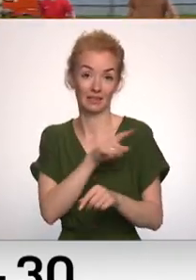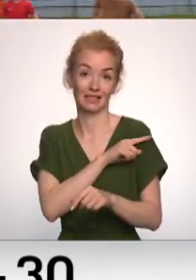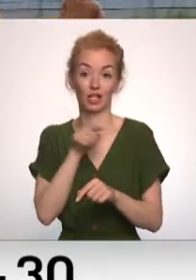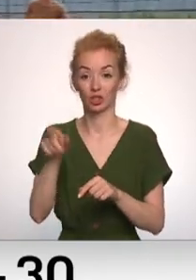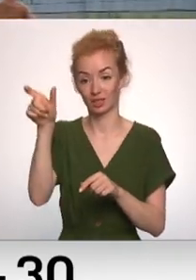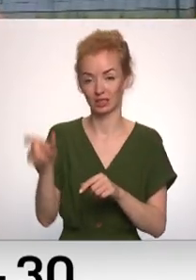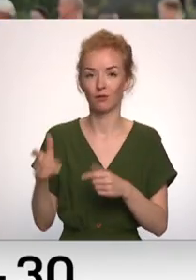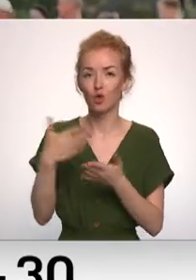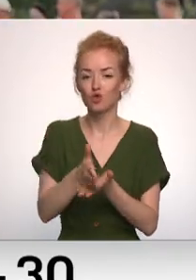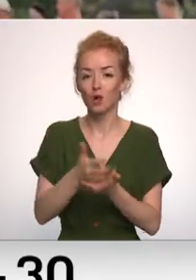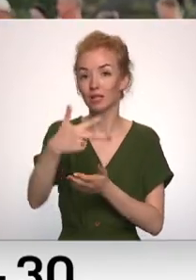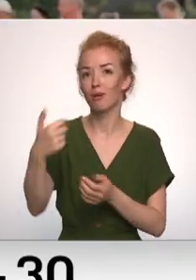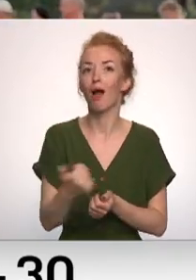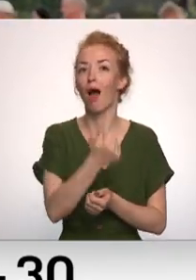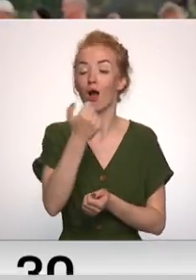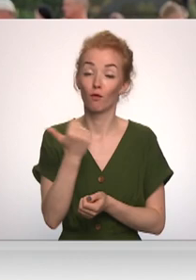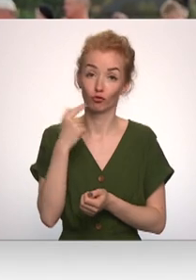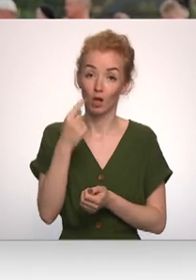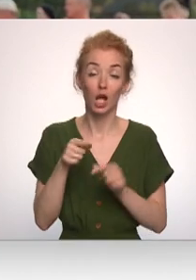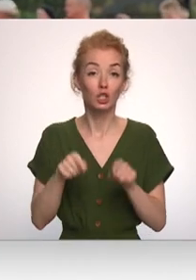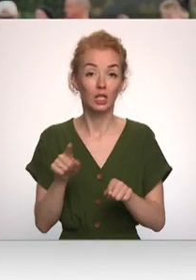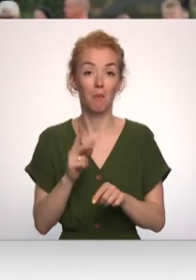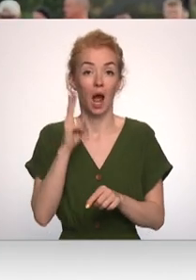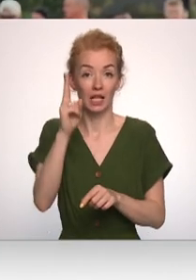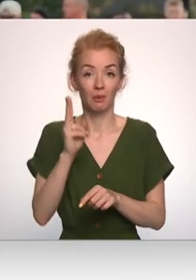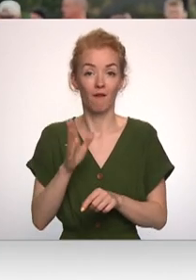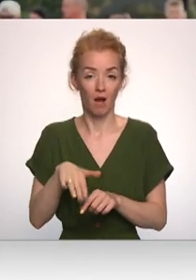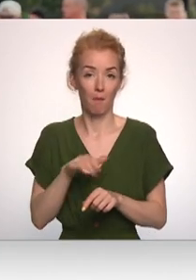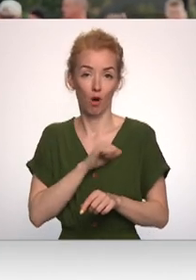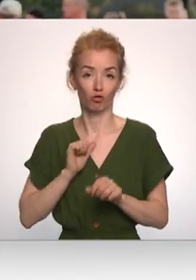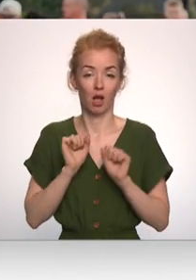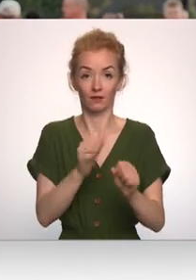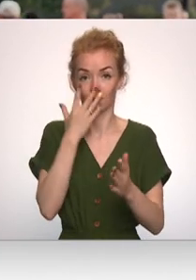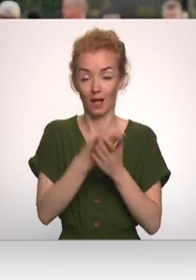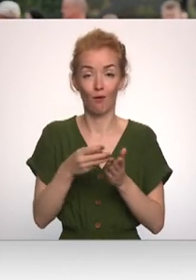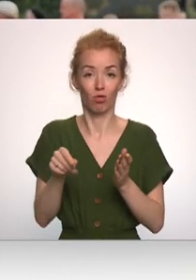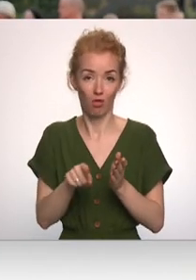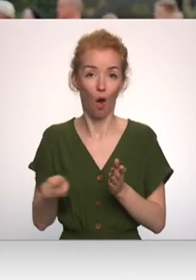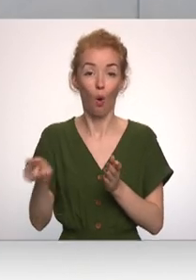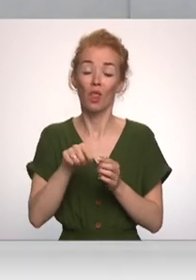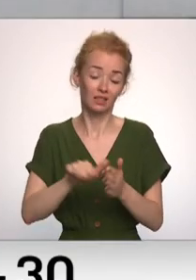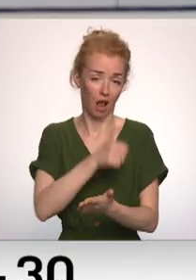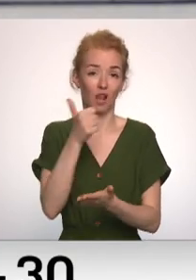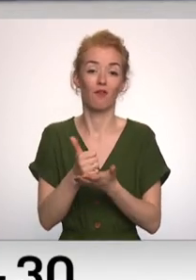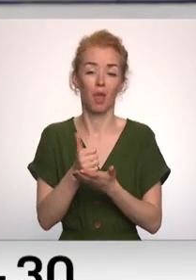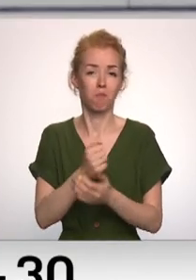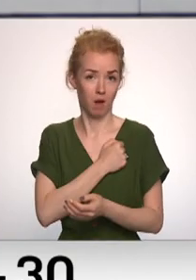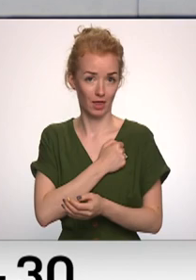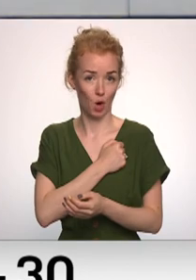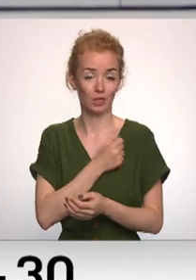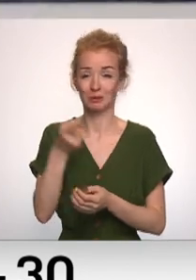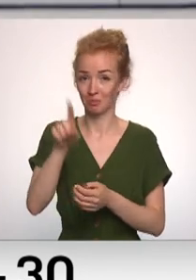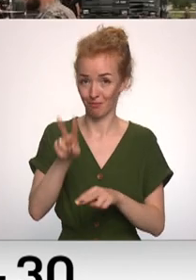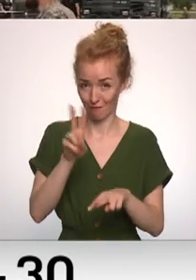jau 30 gadus. Pārliecība pašiem par sevi, ka mēs varam aizstāvēt savu zemi, ka mēs esam gatavi, tas arī ir galvenais. Patriotisms pirmajā